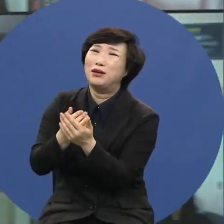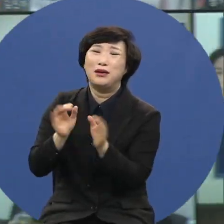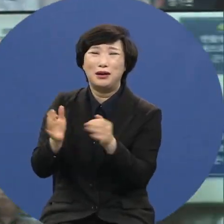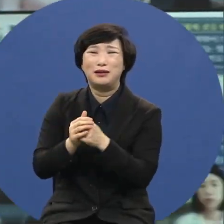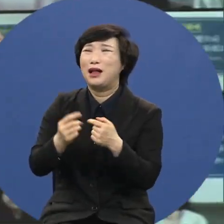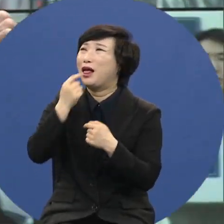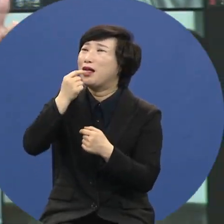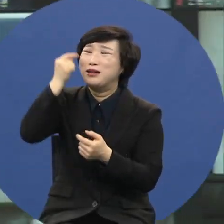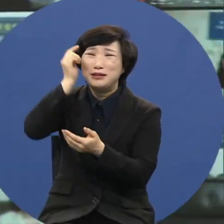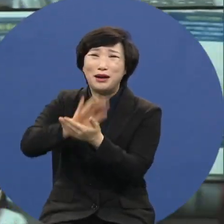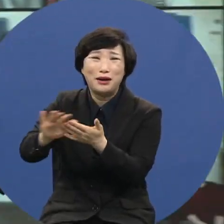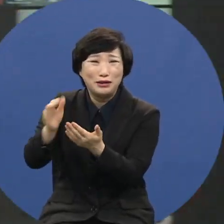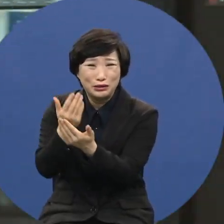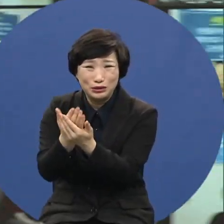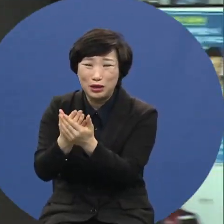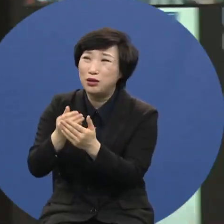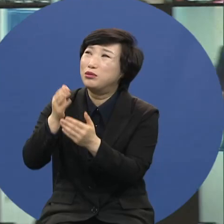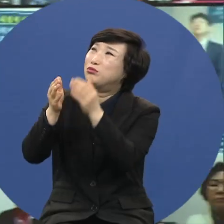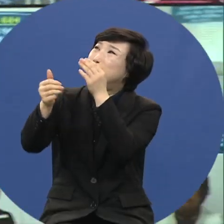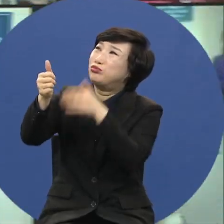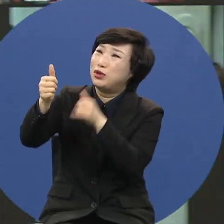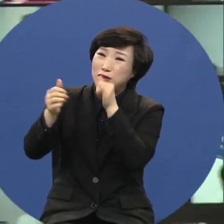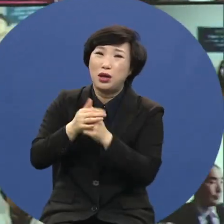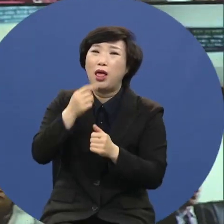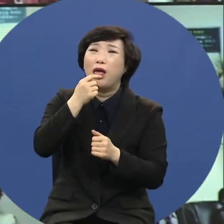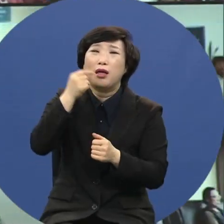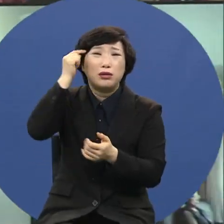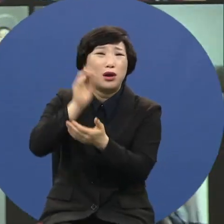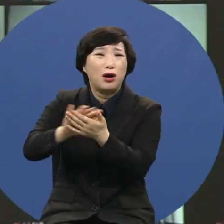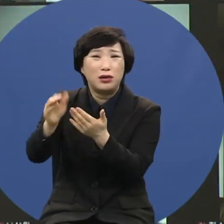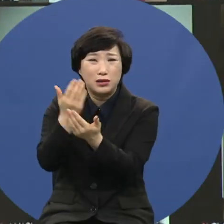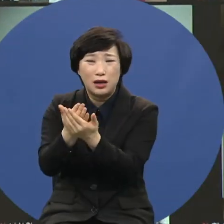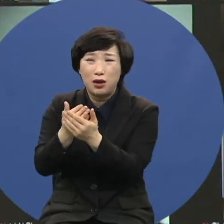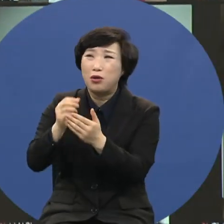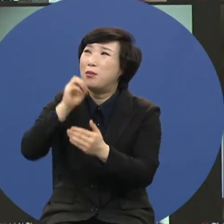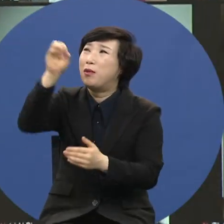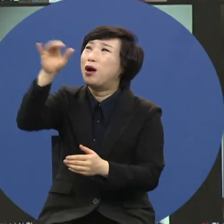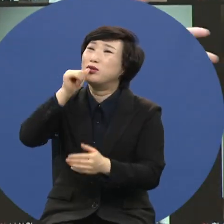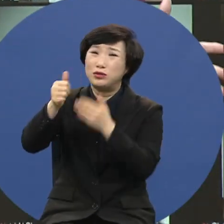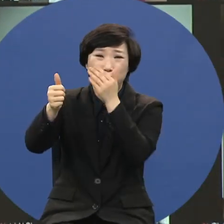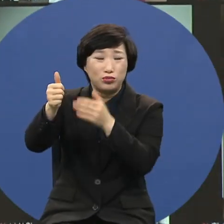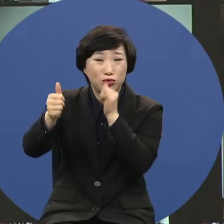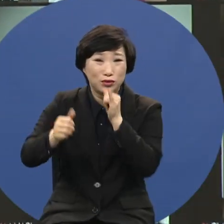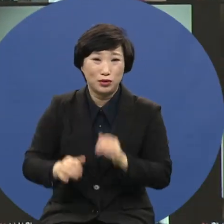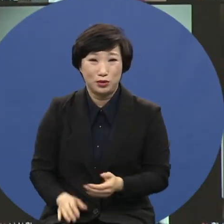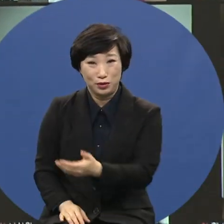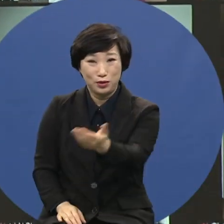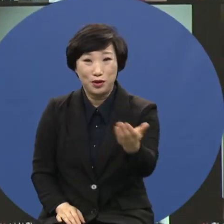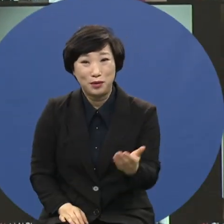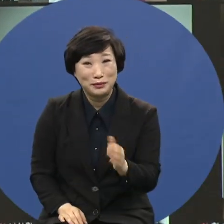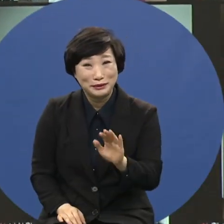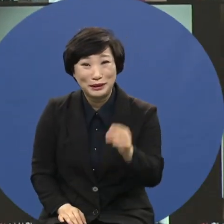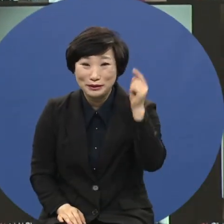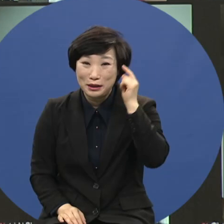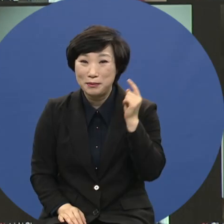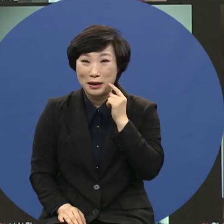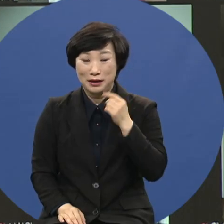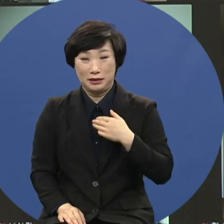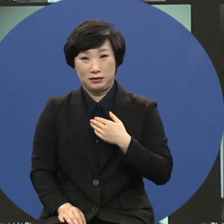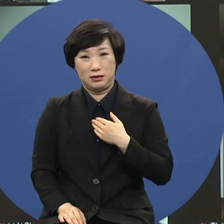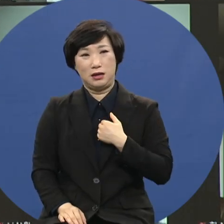혀를 서늘케 하소서. 혀 좀 서늘케 해달라는 거예요. 여러분 보세요.